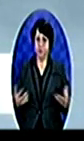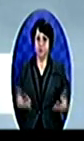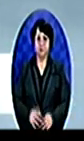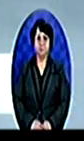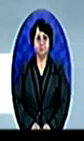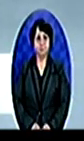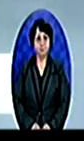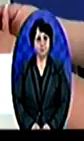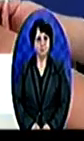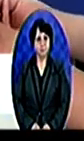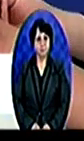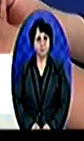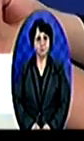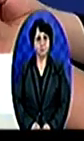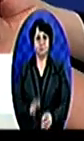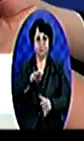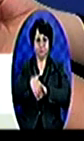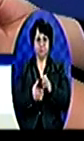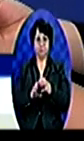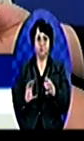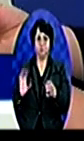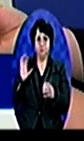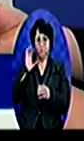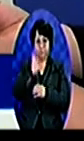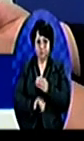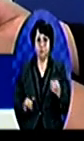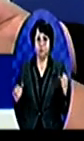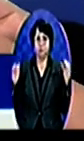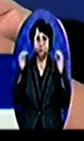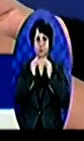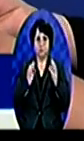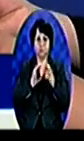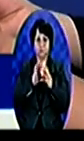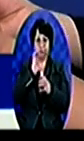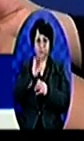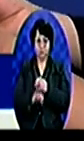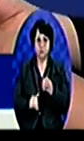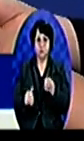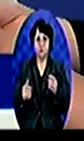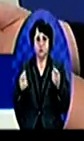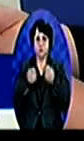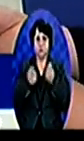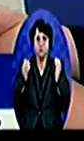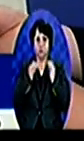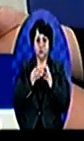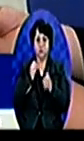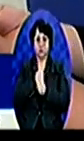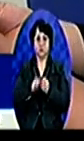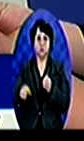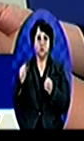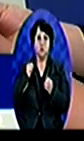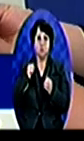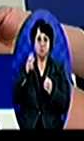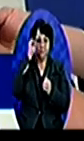гэлээ. Дэлхийн төвшөнд нийцсэн мөн дэлхийн төвшөнд ажиллаж чадах ийм боловсон хүчинтэй үндэсний